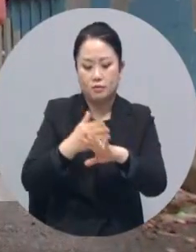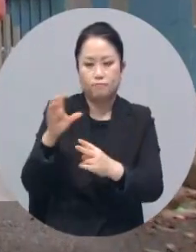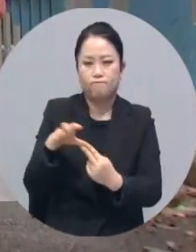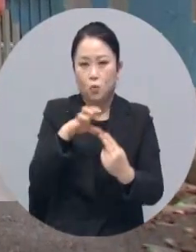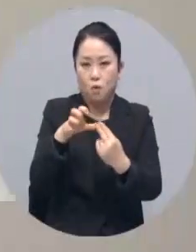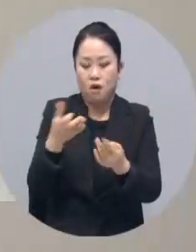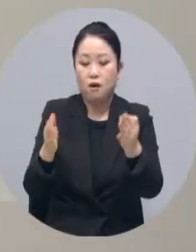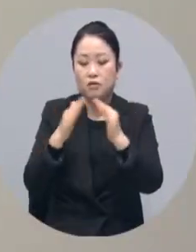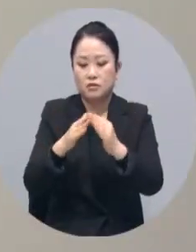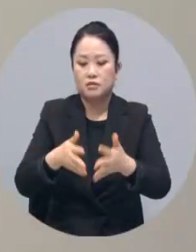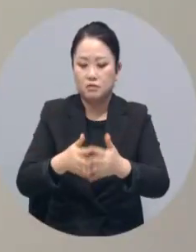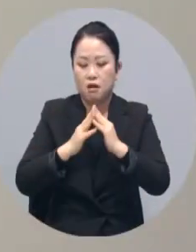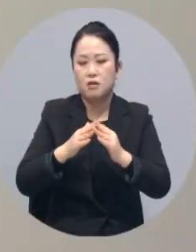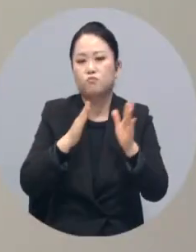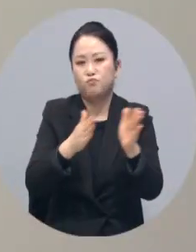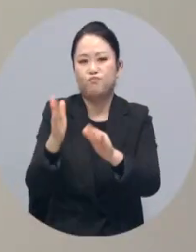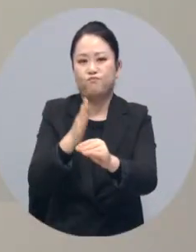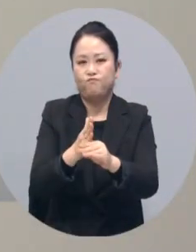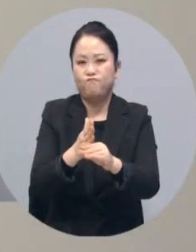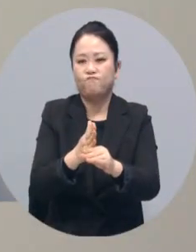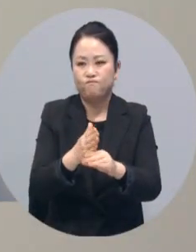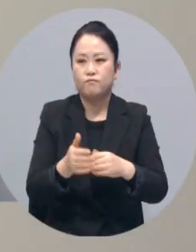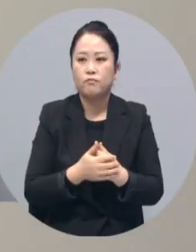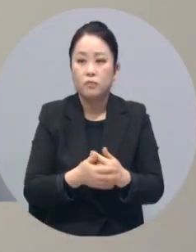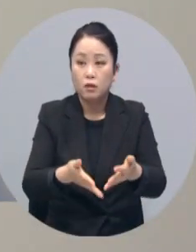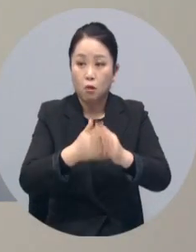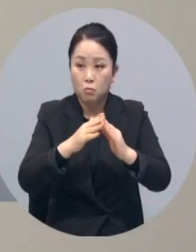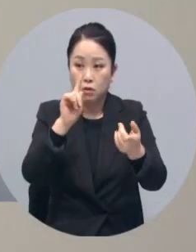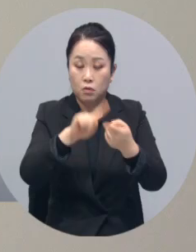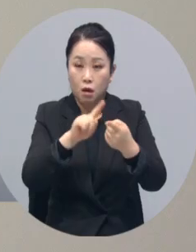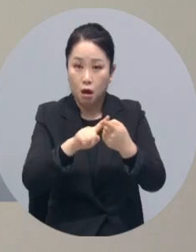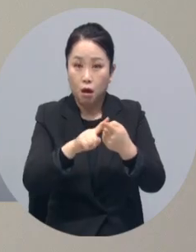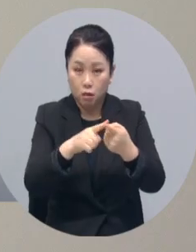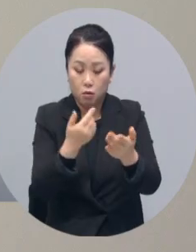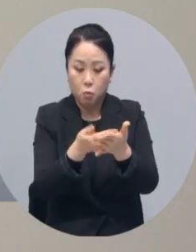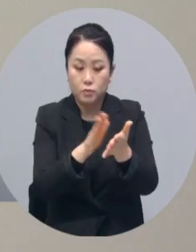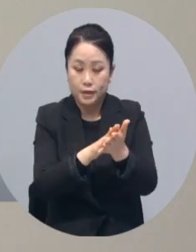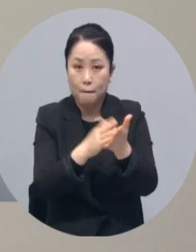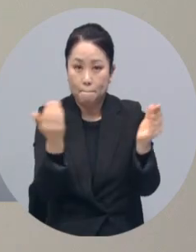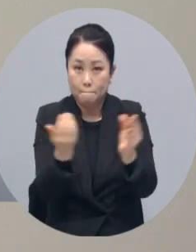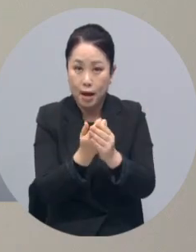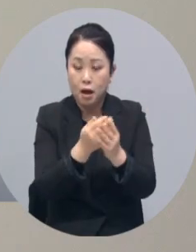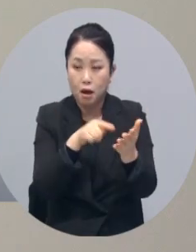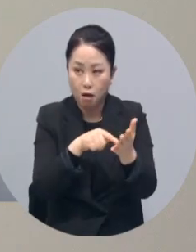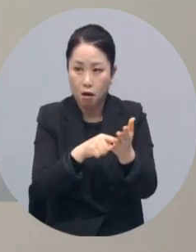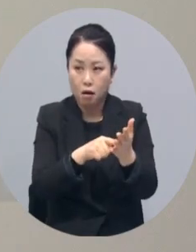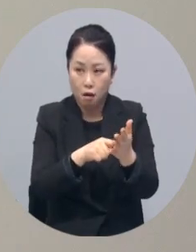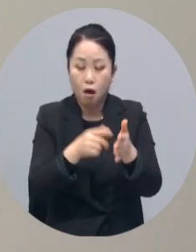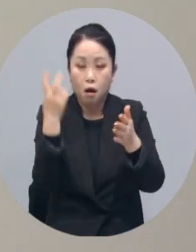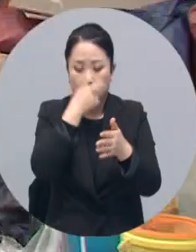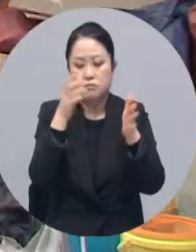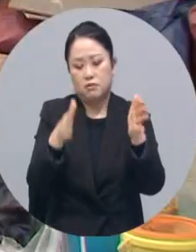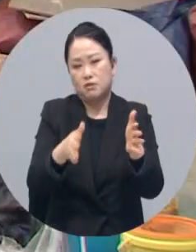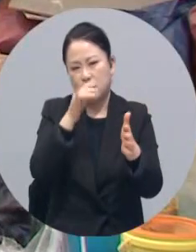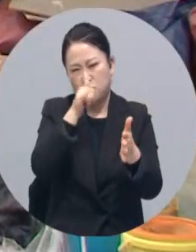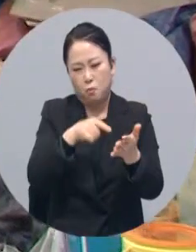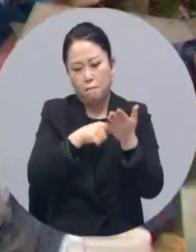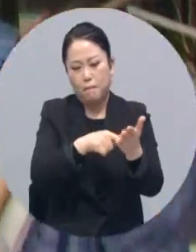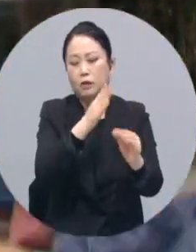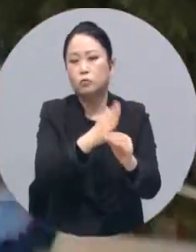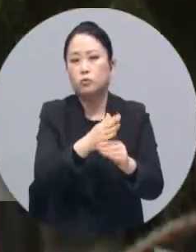준비하고 있습니다. 건물에 대한 이제 주거 검사 기간 있어요. 조수 상태고. 이미